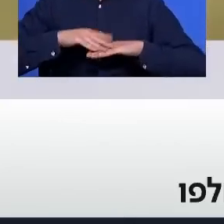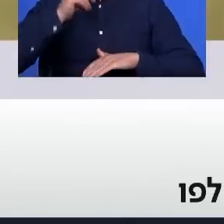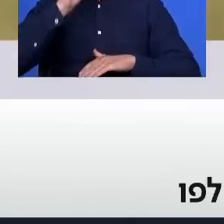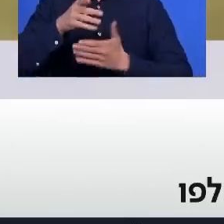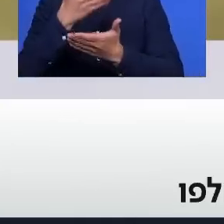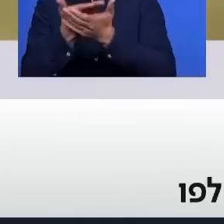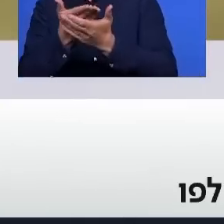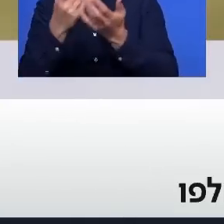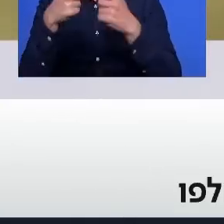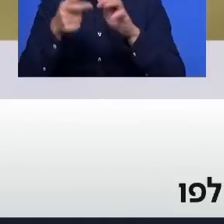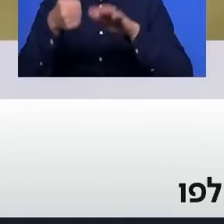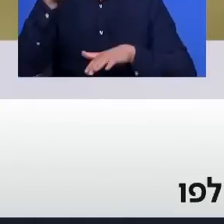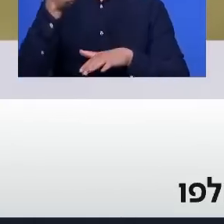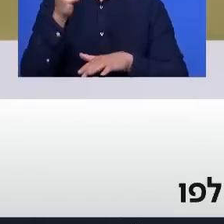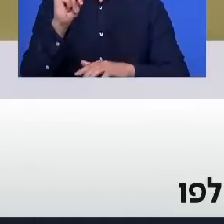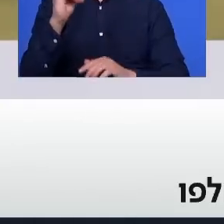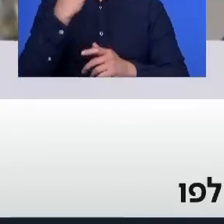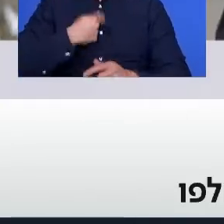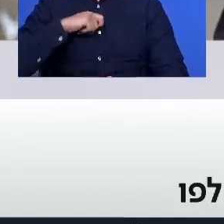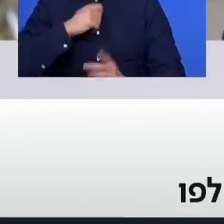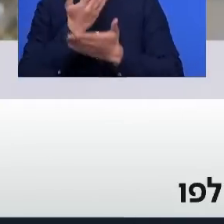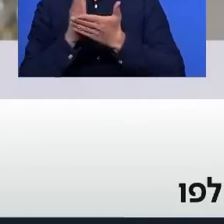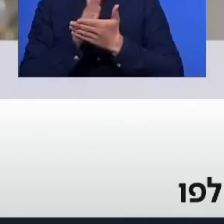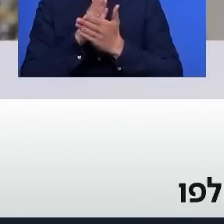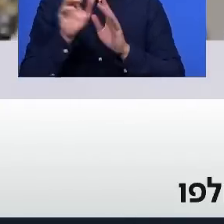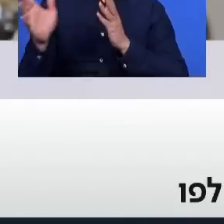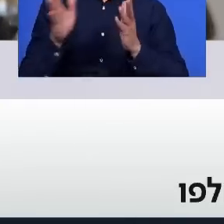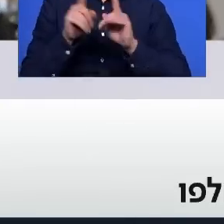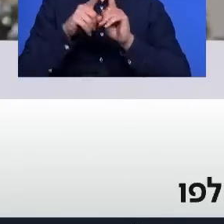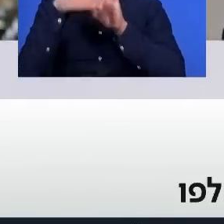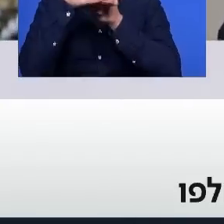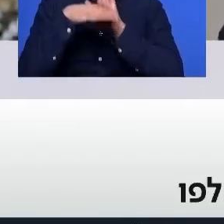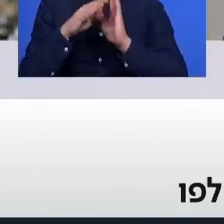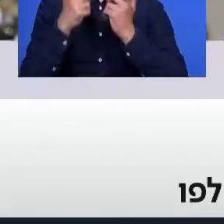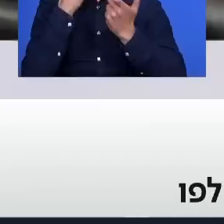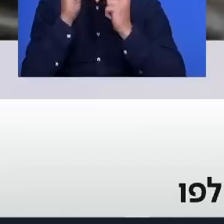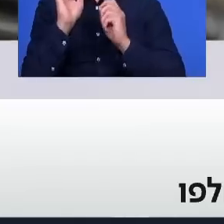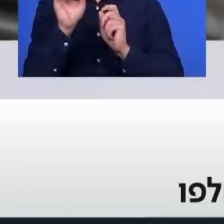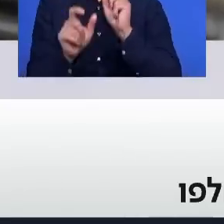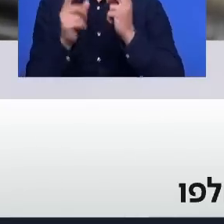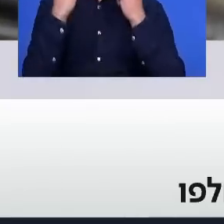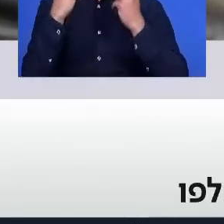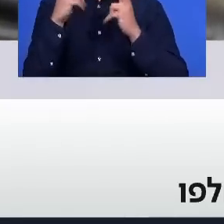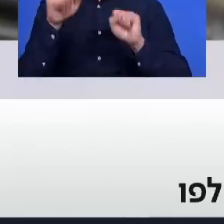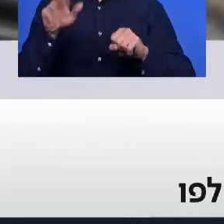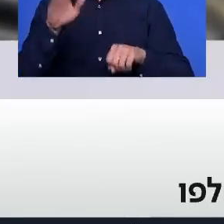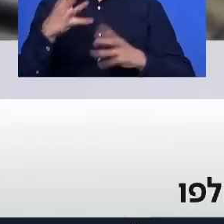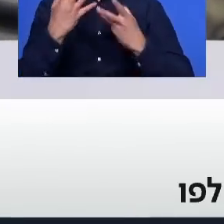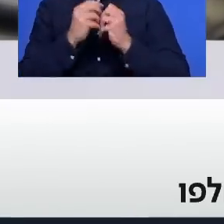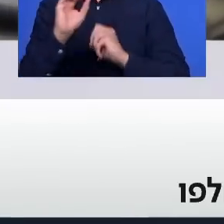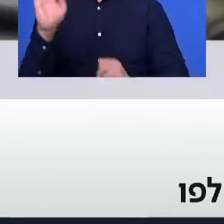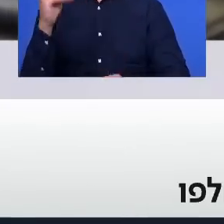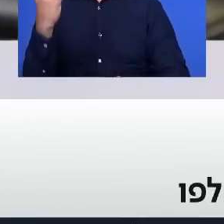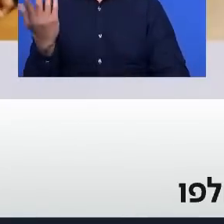להמליץ לוועדת השרים לענייני השבק לקבוע ולסדר את סידורי ההבטחה לא רק של סמלי שלטון, אלא גם של בני משפחת נתניהו.